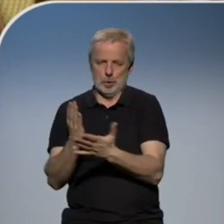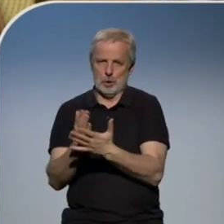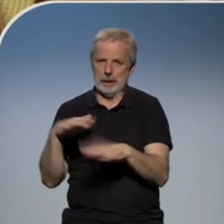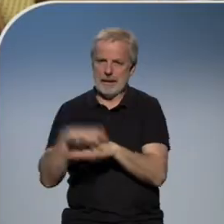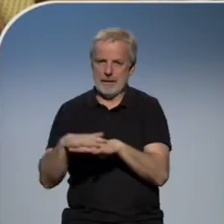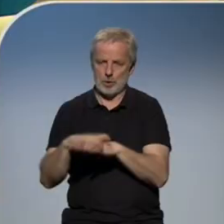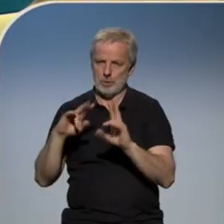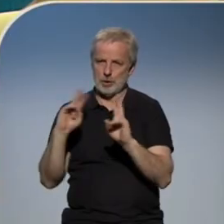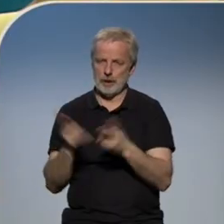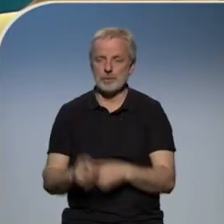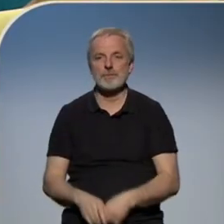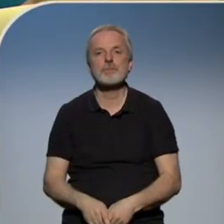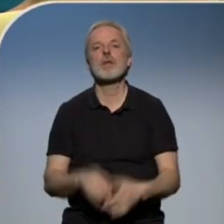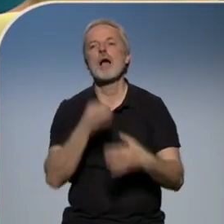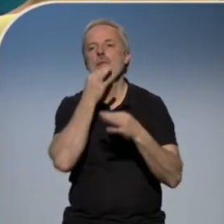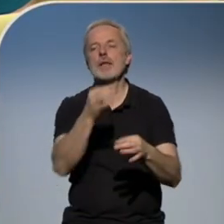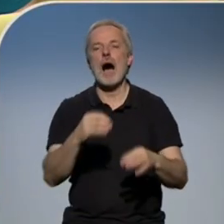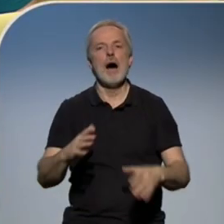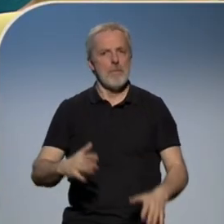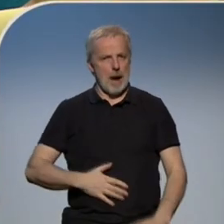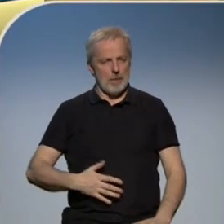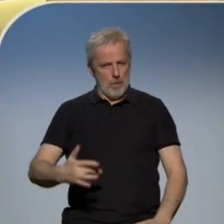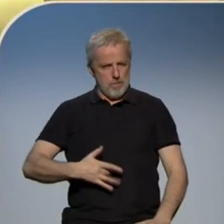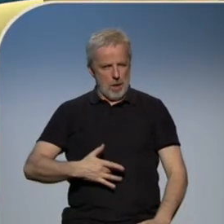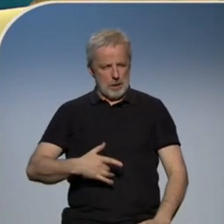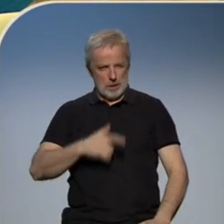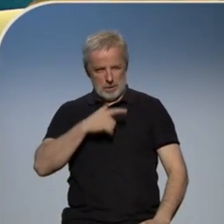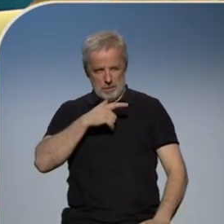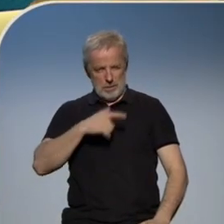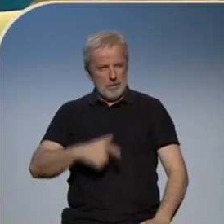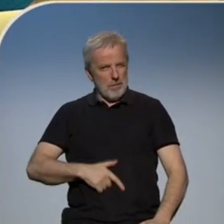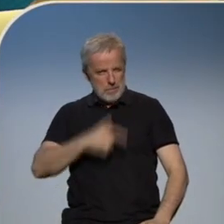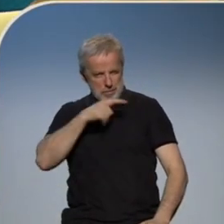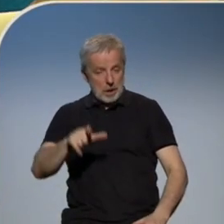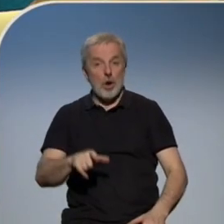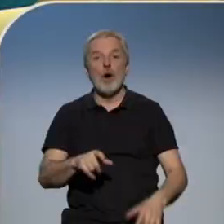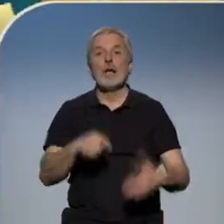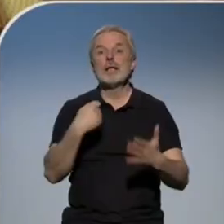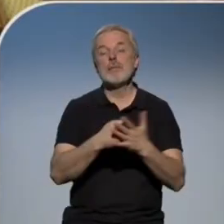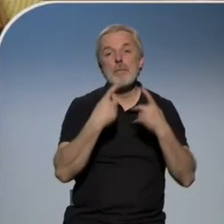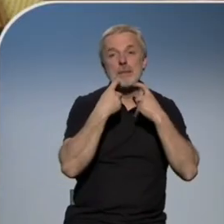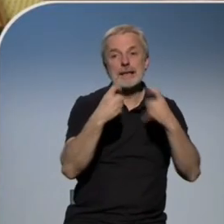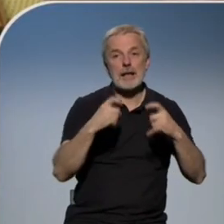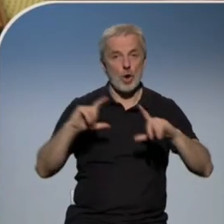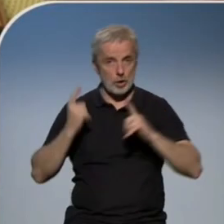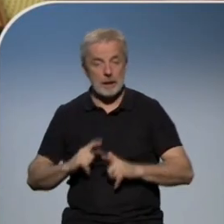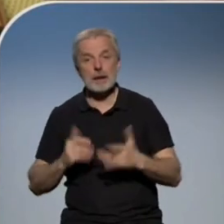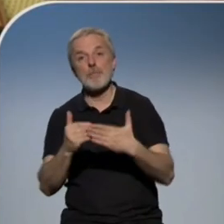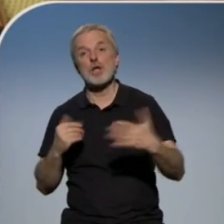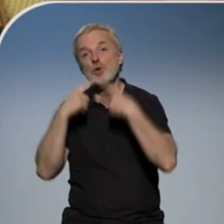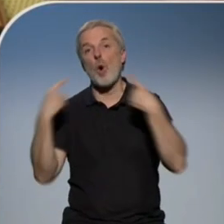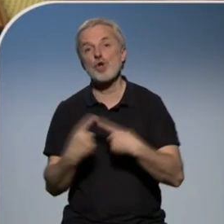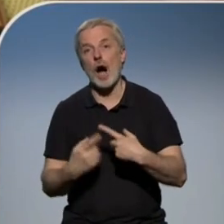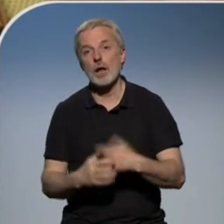Jak se vypořádat psychosomatickými bolestmi břicha před důležitými zkouškami? Tam je potřeba naučit se zpracovat se strachem